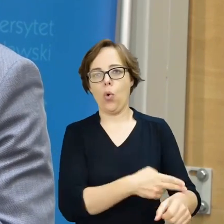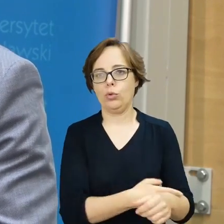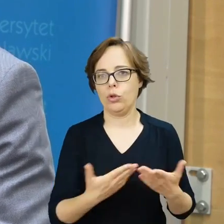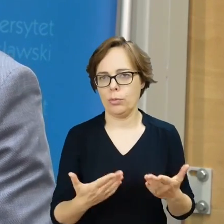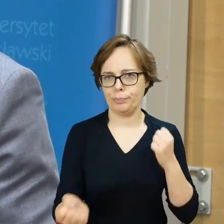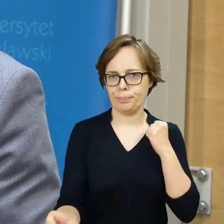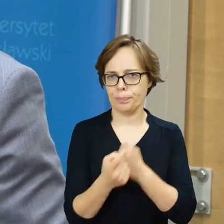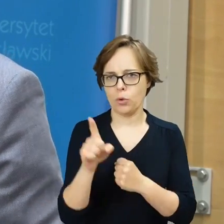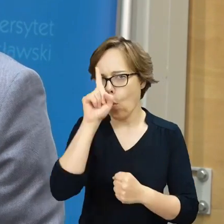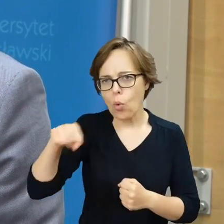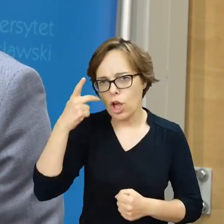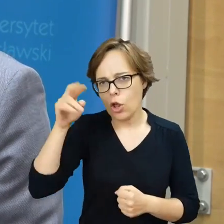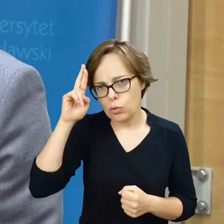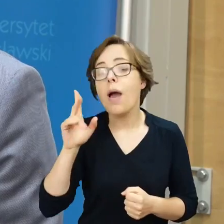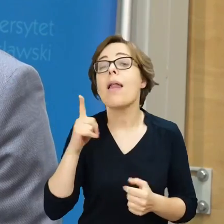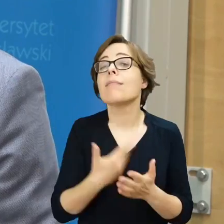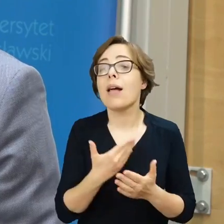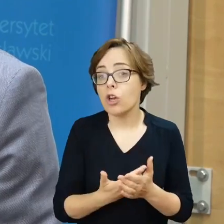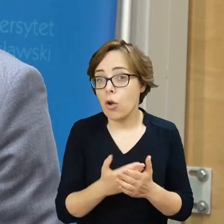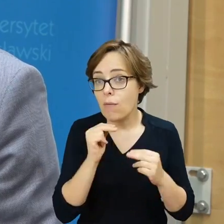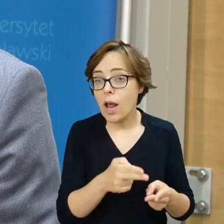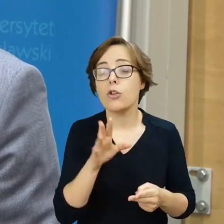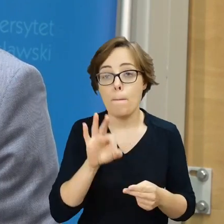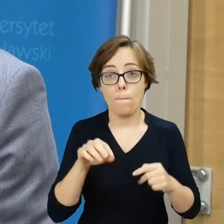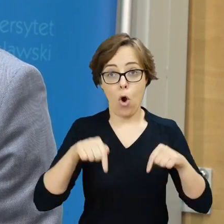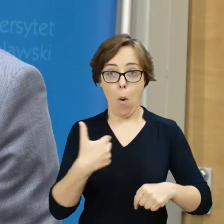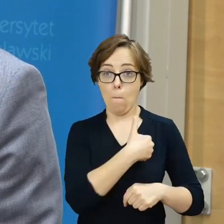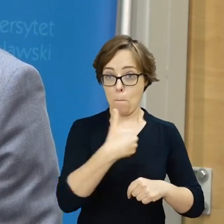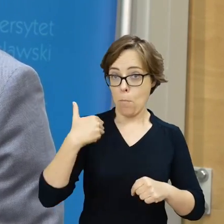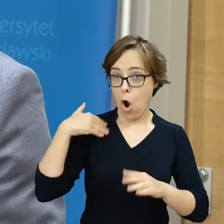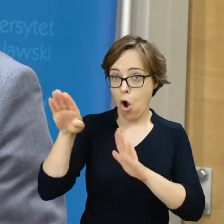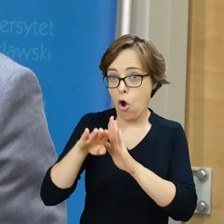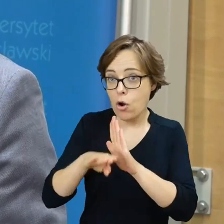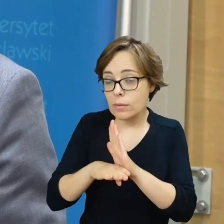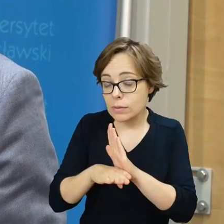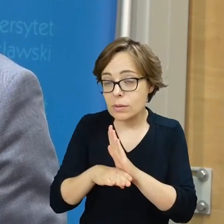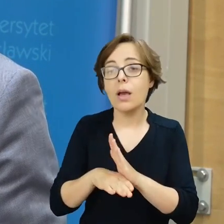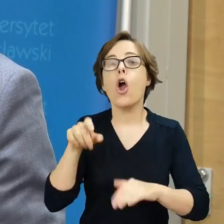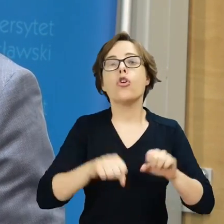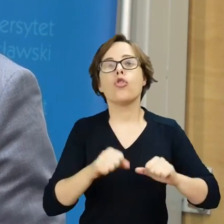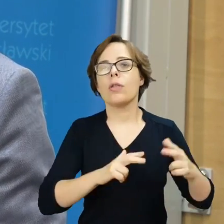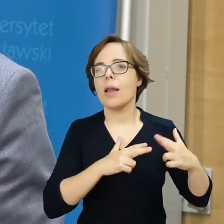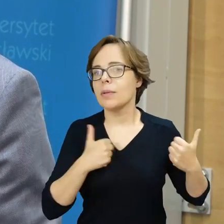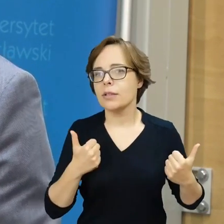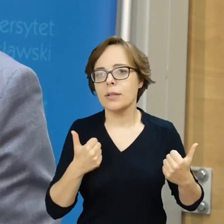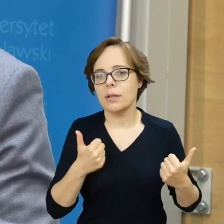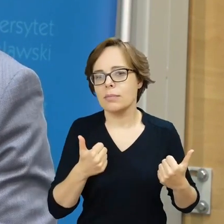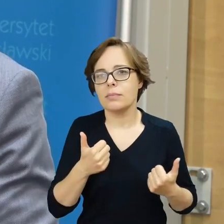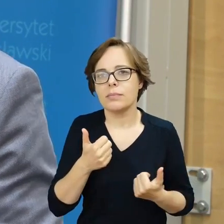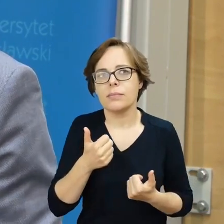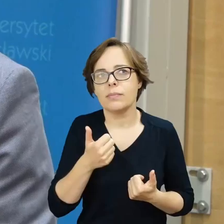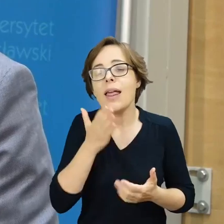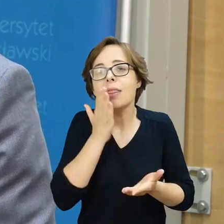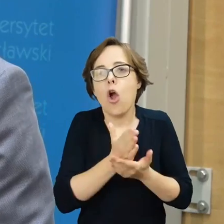że sąd administracyjny w polskim na razie porządku ustrojowym, bo od tego trzeba zacząć, on nie może pełnić innej roli niż ta rola kontrolna.